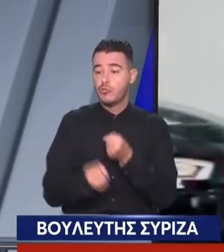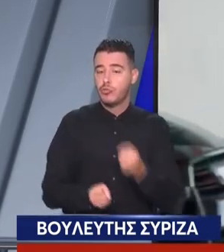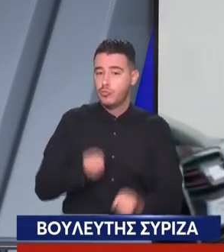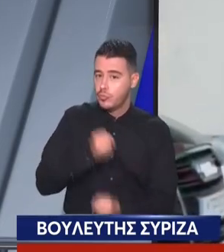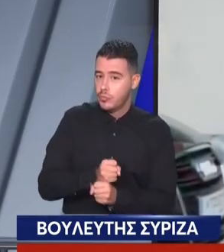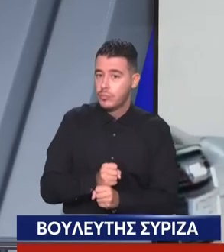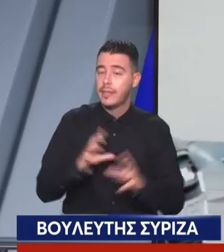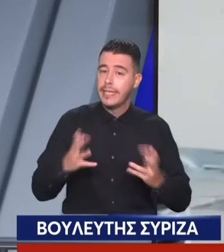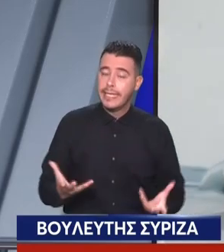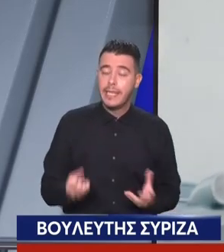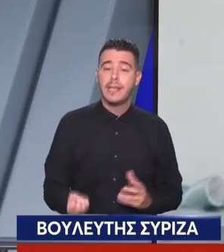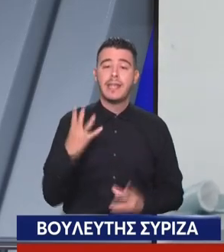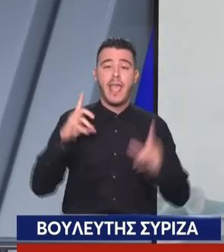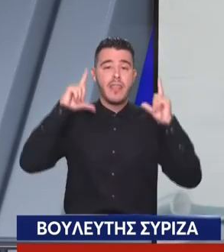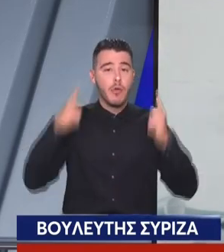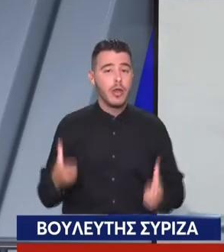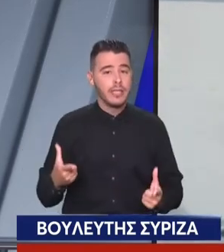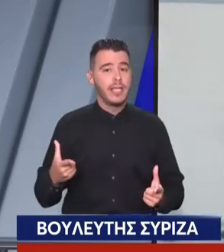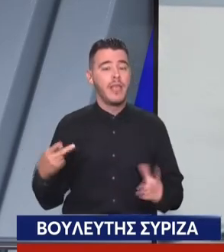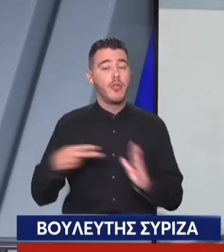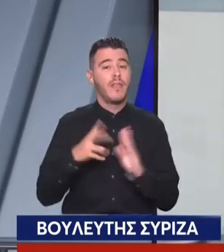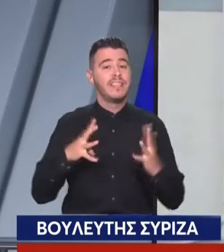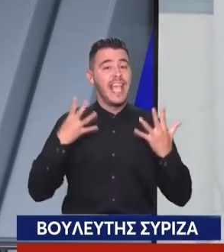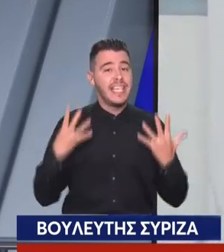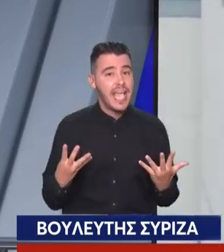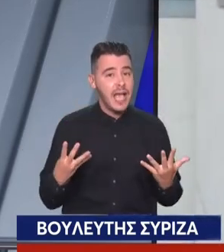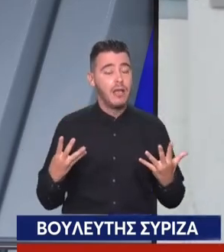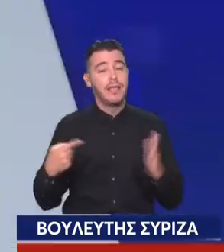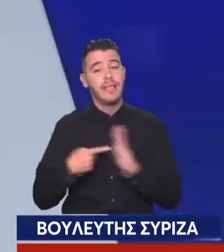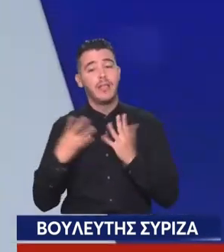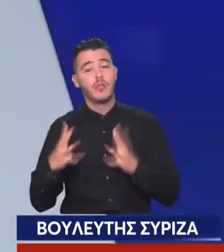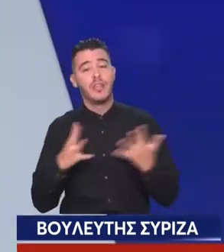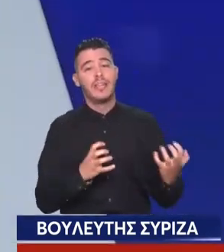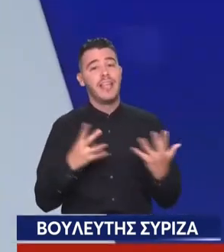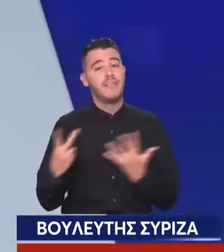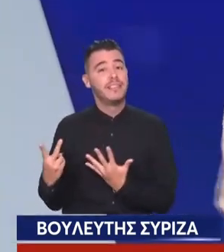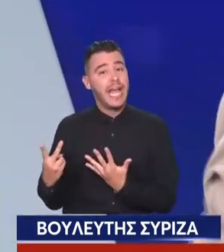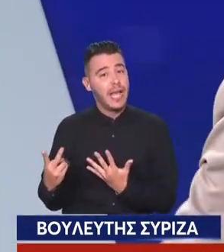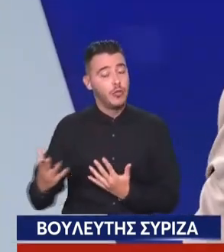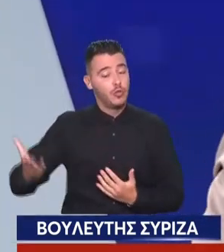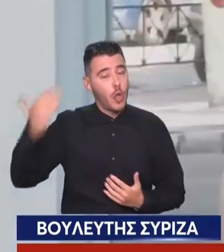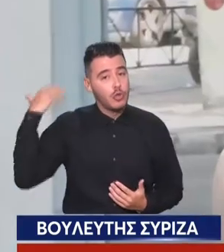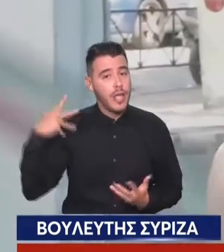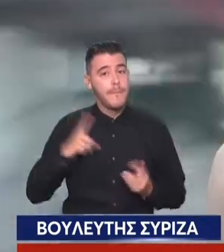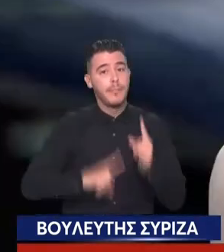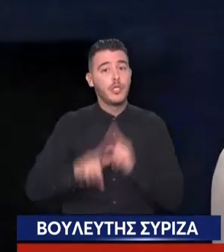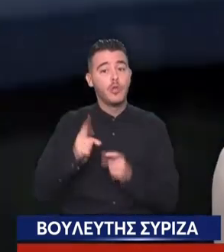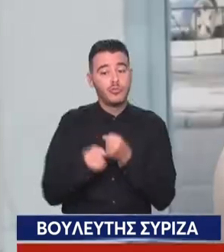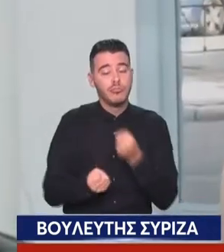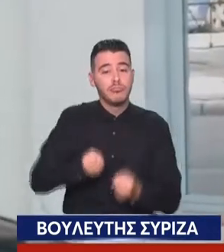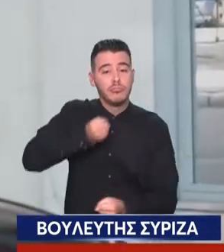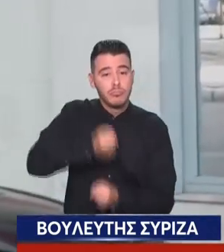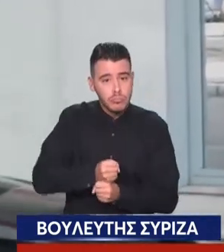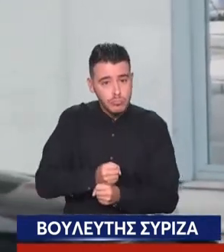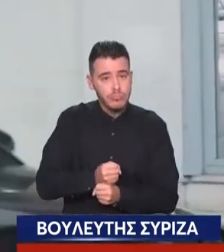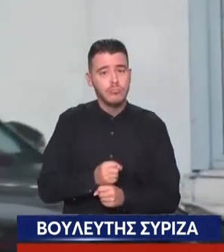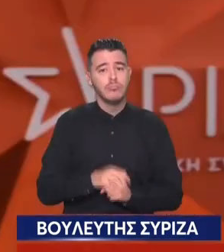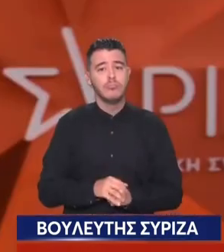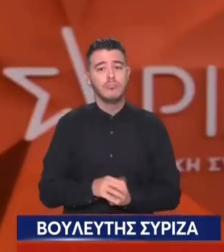το 2009 ή το 1997. Το θυμάστε του Παπανδρέου, το Γιώργο χάσαμε. Ναι, λοιπόν, βεβαίως, του Γεράσιμου Αρσένη.